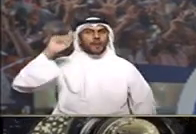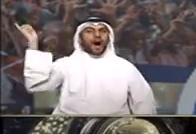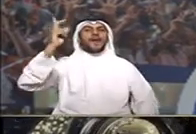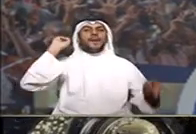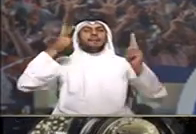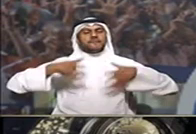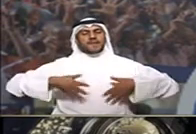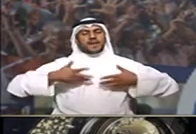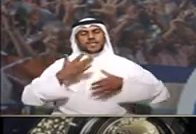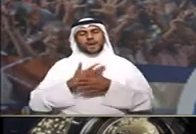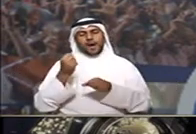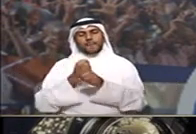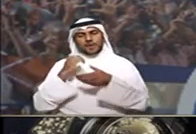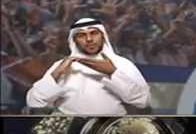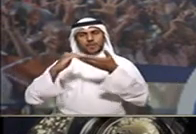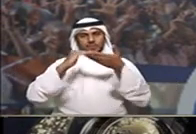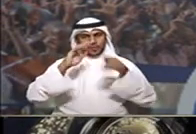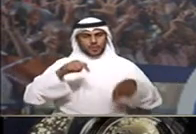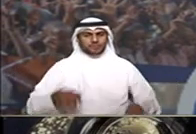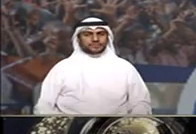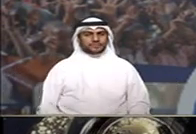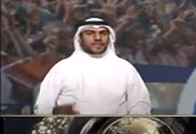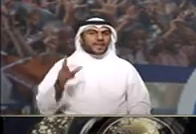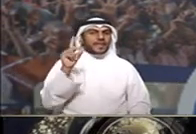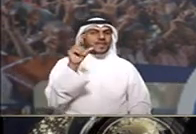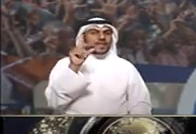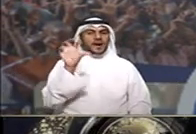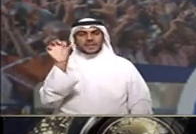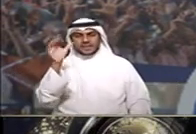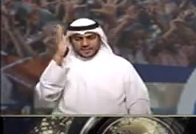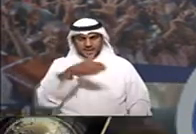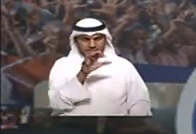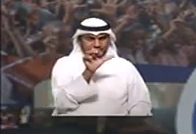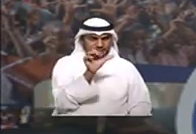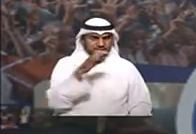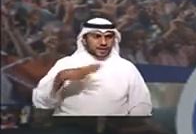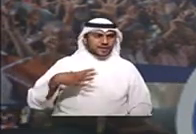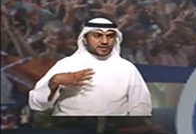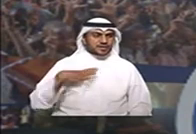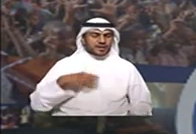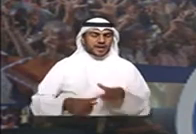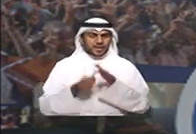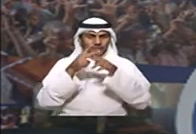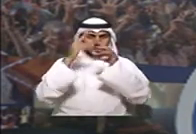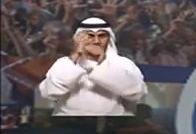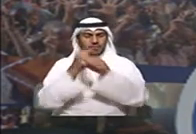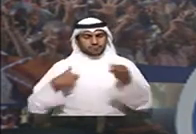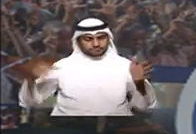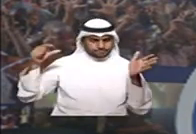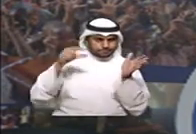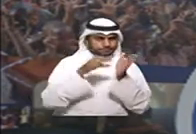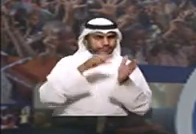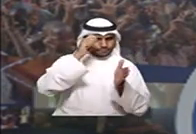طبعا في بعد يوم 9/9 ذكرى تولي صاحب السمو أمير البلاد الشيخ صباح الأحمد الجابر